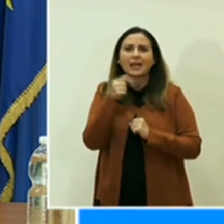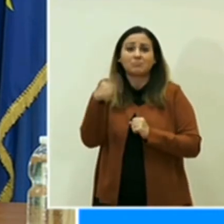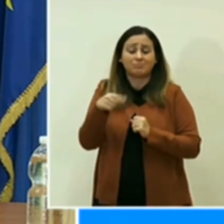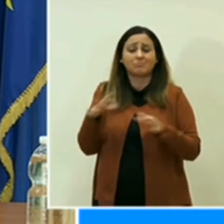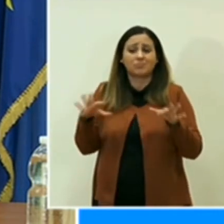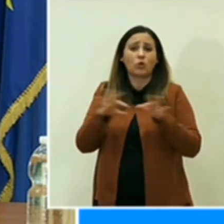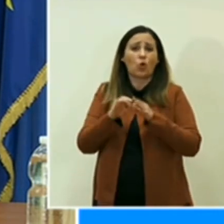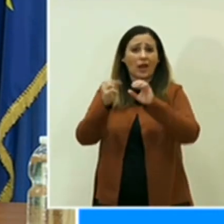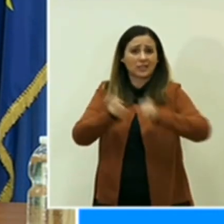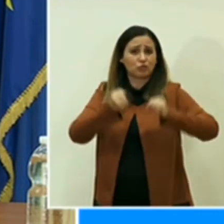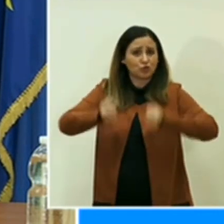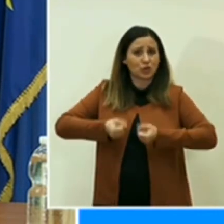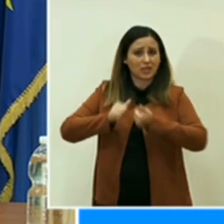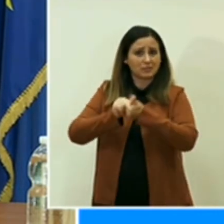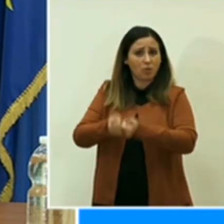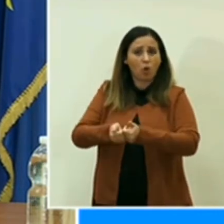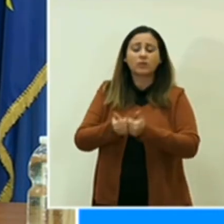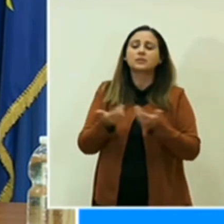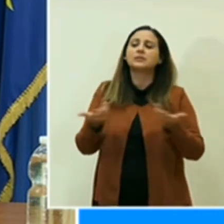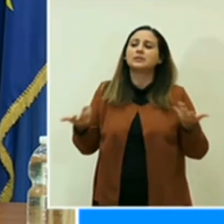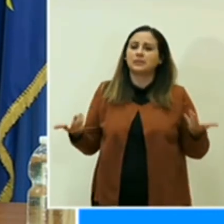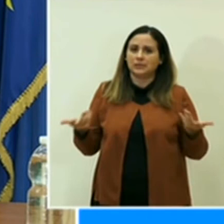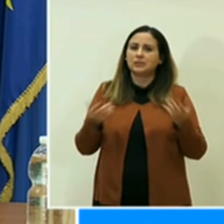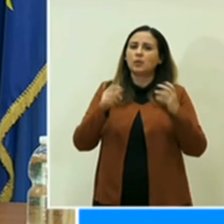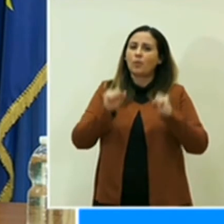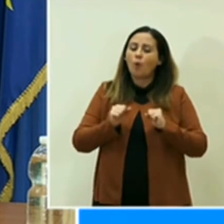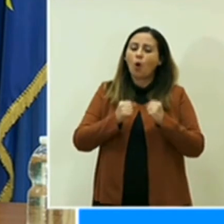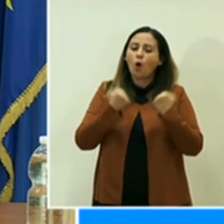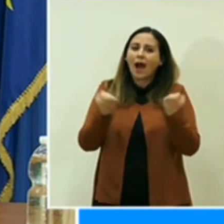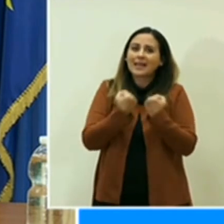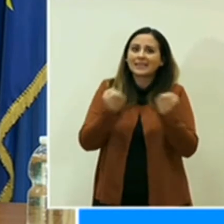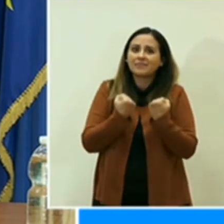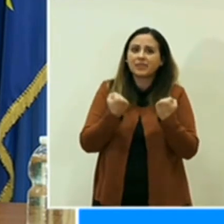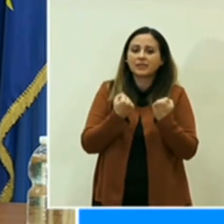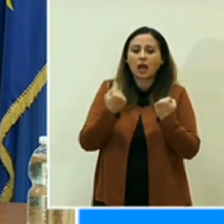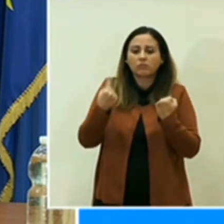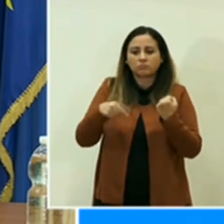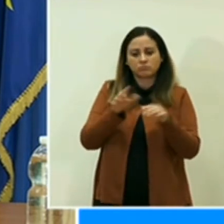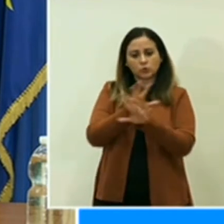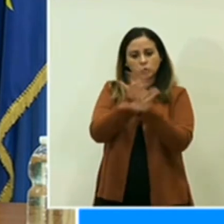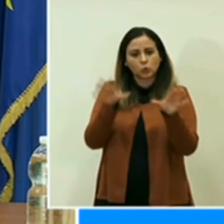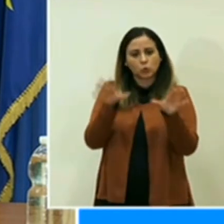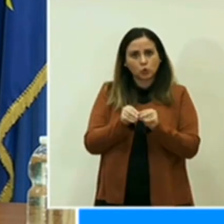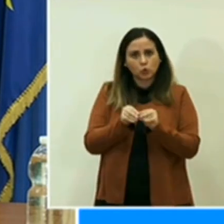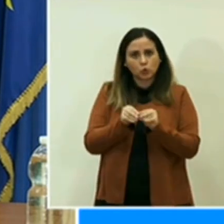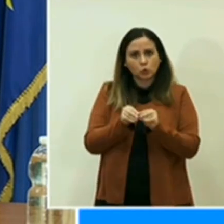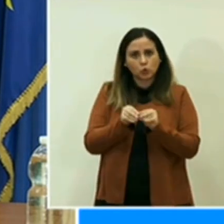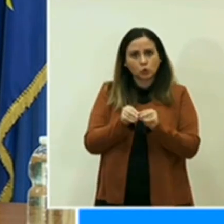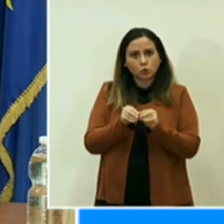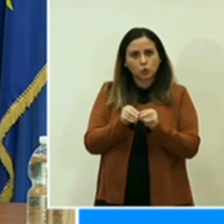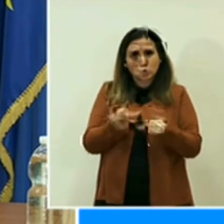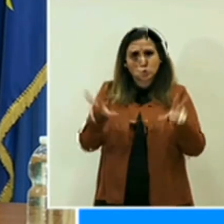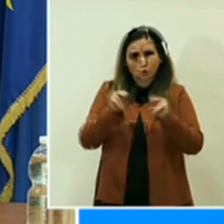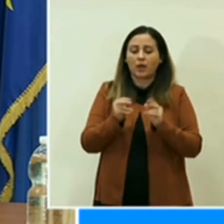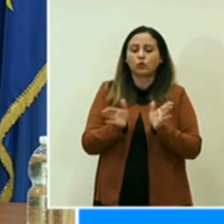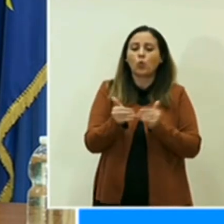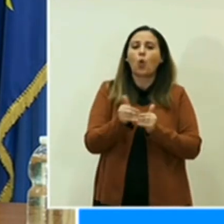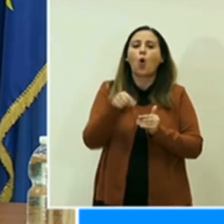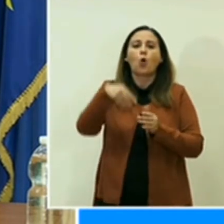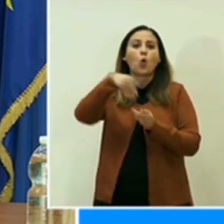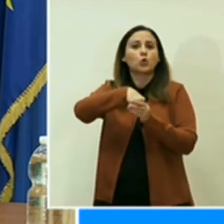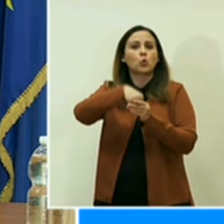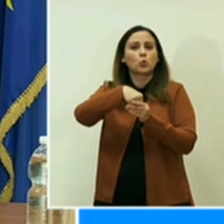attività che possono condurre ad aggregazioni, aggregazioni anche in luoghi chiusi, essere quindi da questo punto di